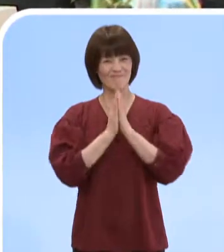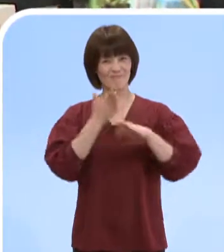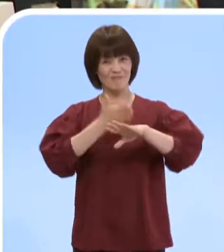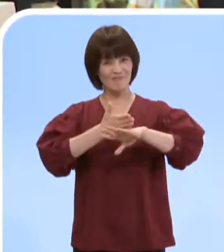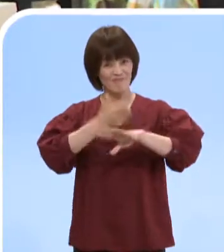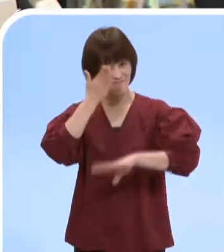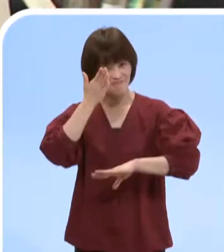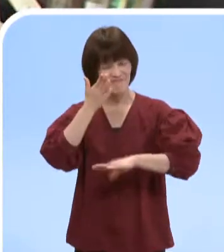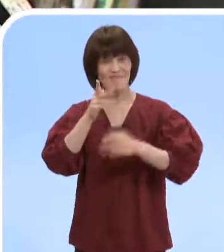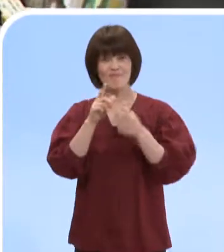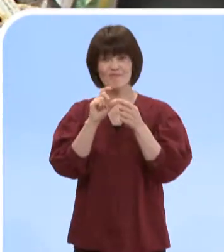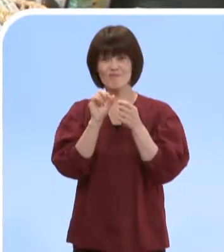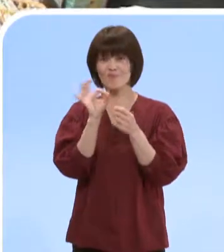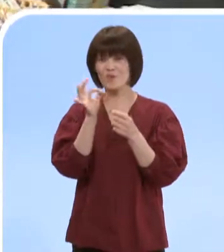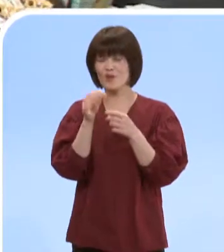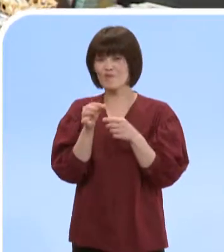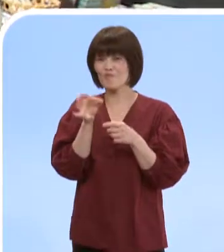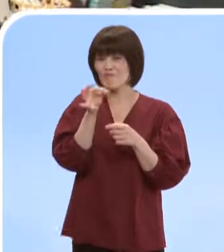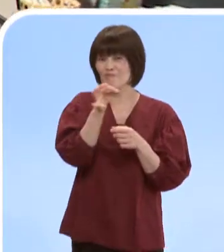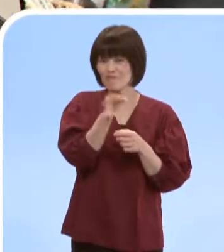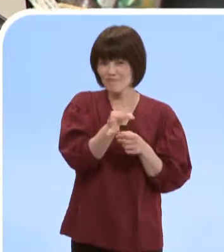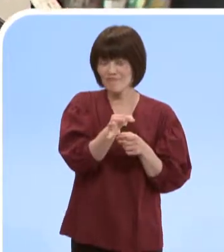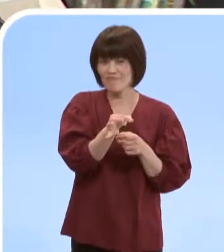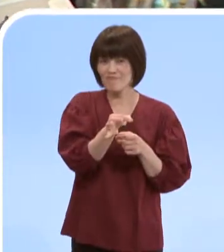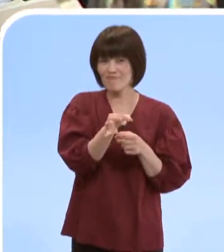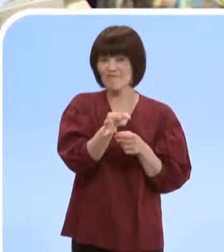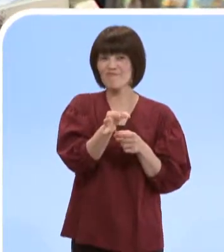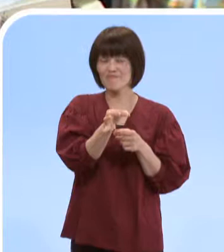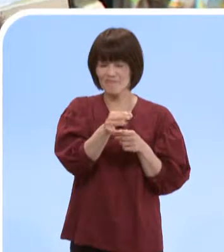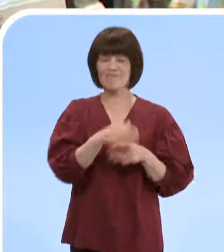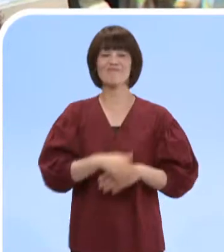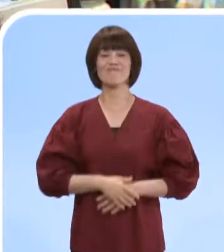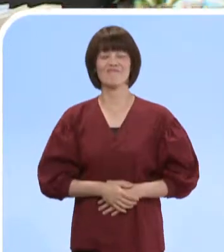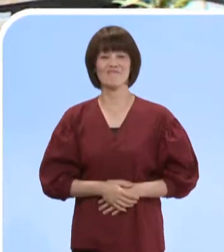ごちそうさまでした。 ありがとうございます。